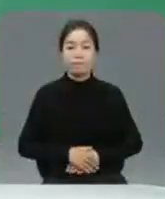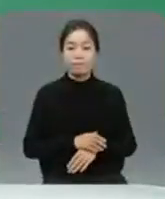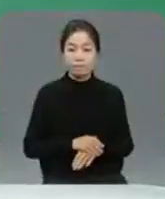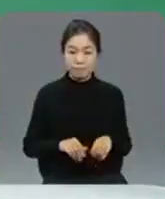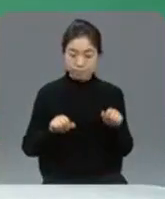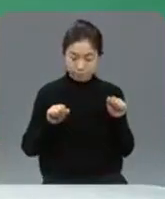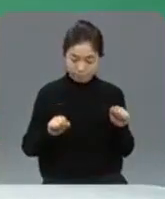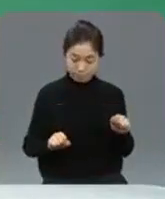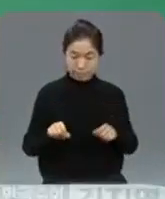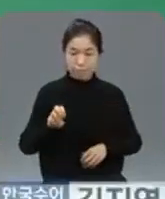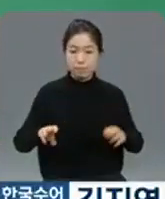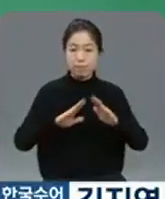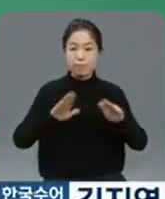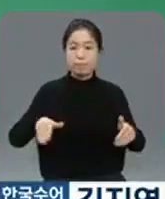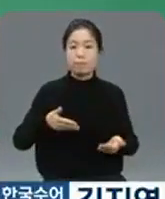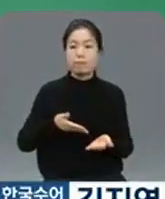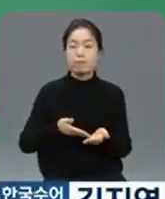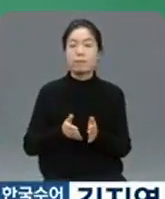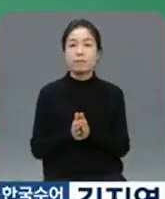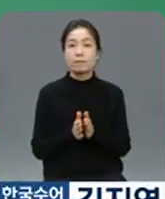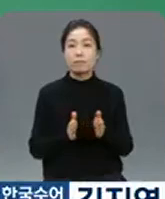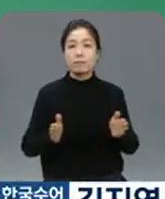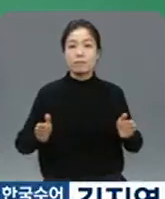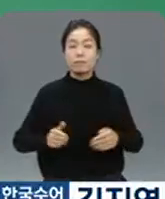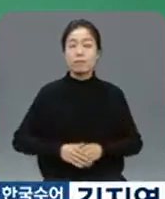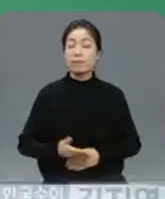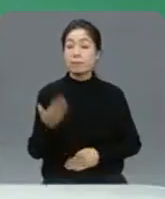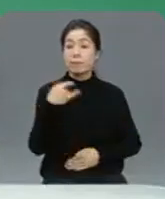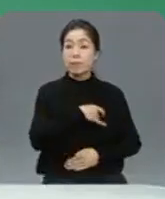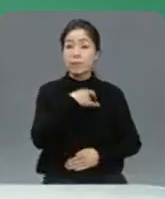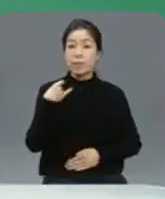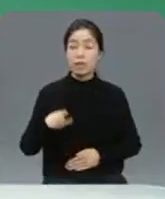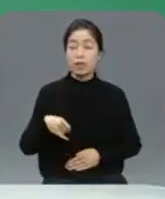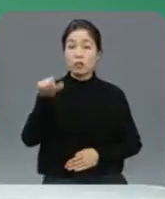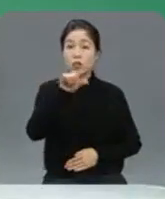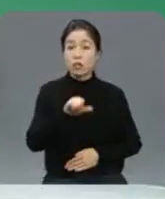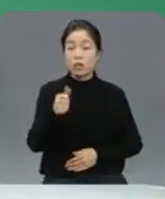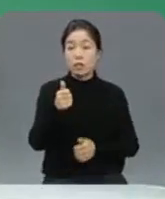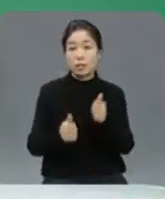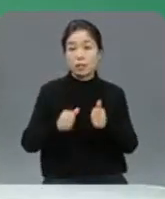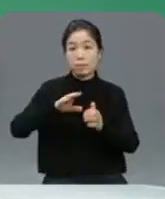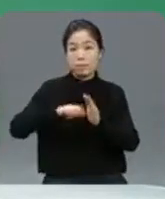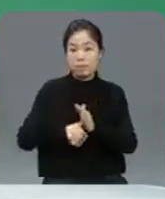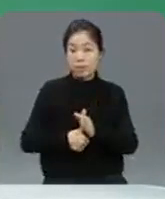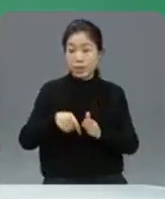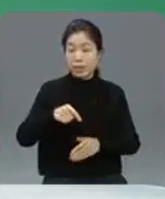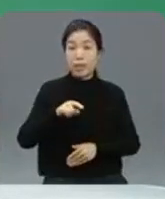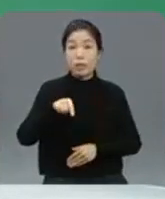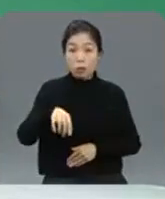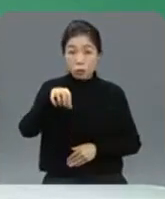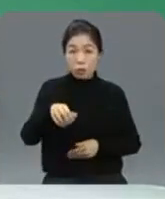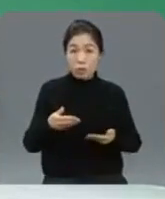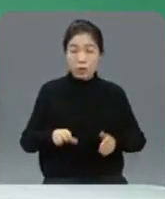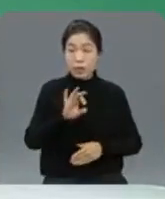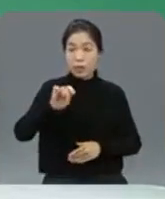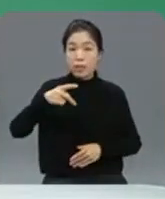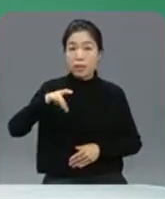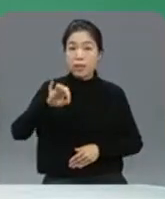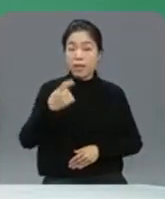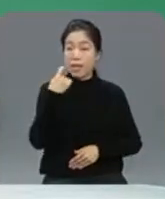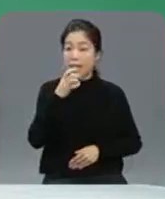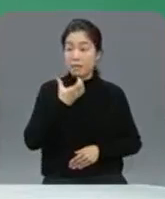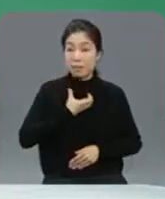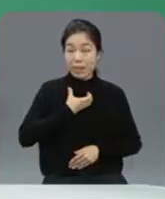안녕하십니까 광주 전남권 뉴스입니다 지난 항저 아시안 게임에서 지역 출신 안세영 선수가 금메달을 목에